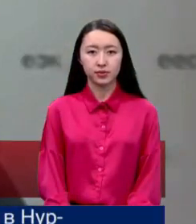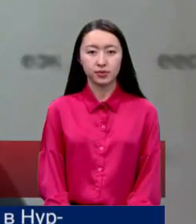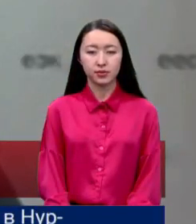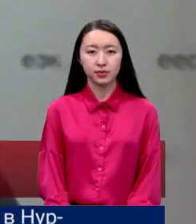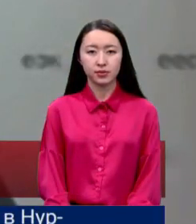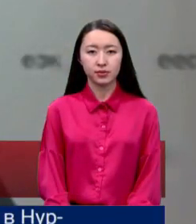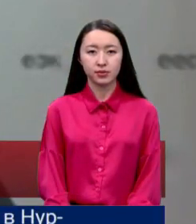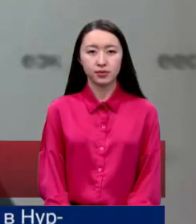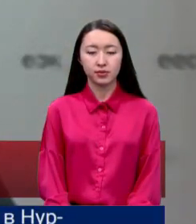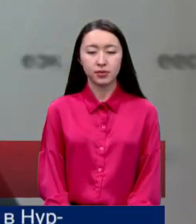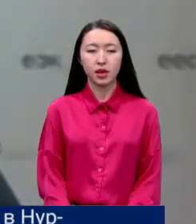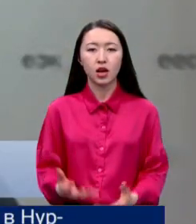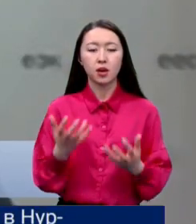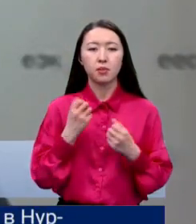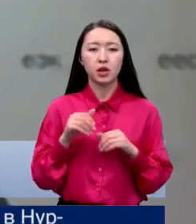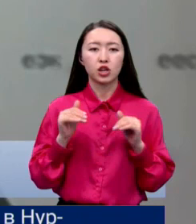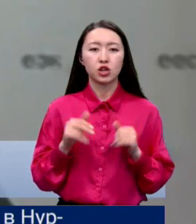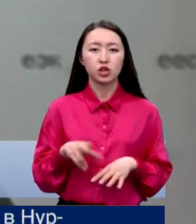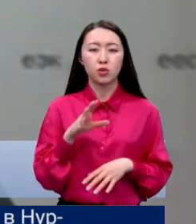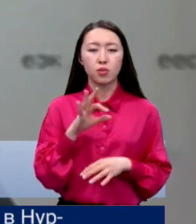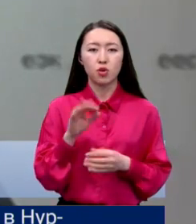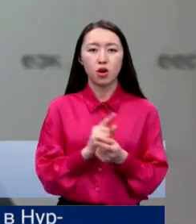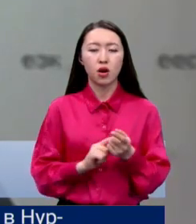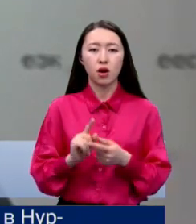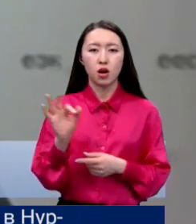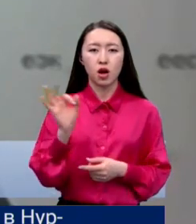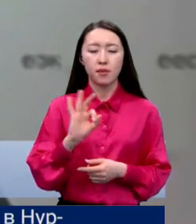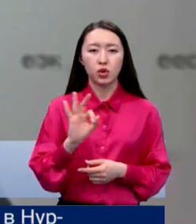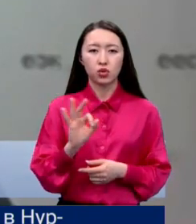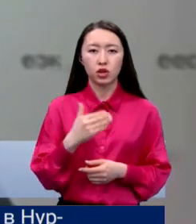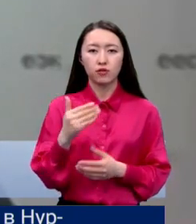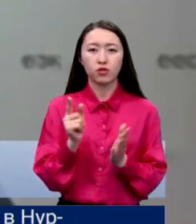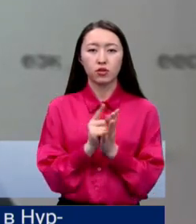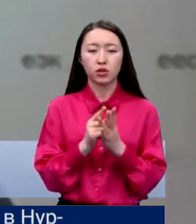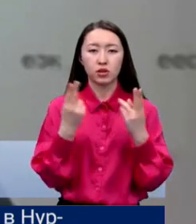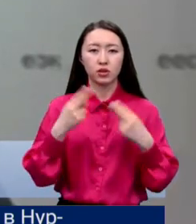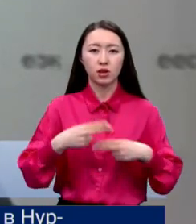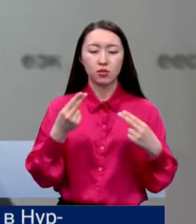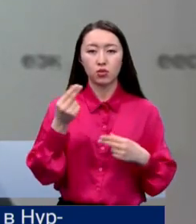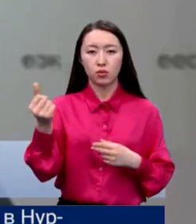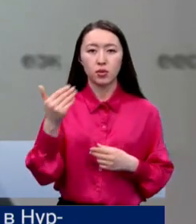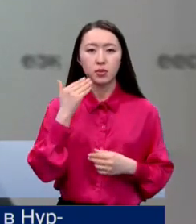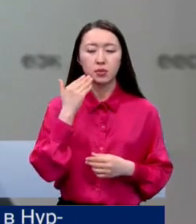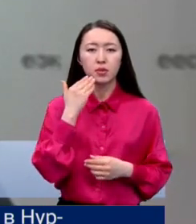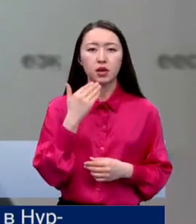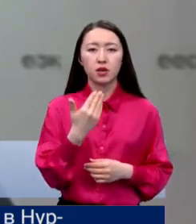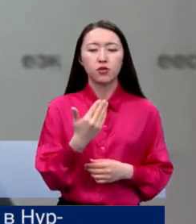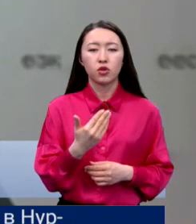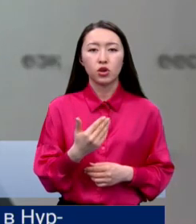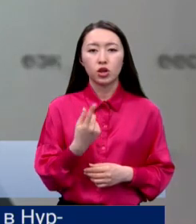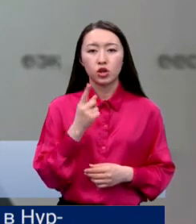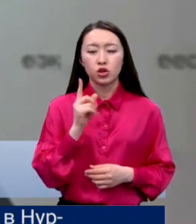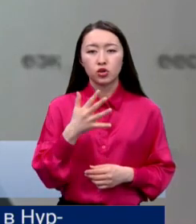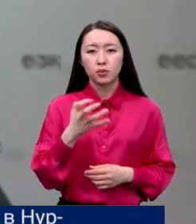Приняли решение по обнулению таможенных пошлин, уже порядка 1500 позиций. Завтра